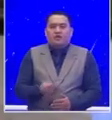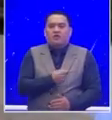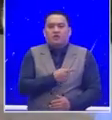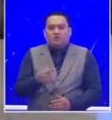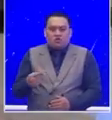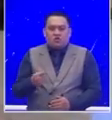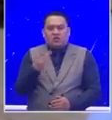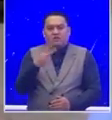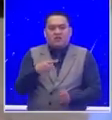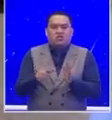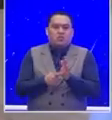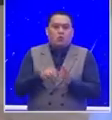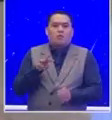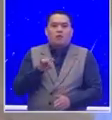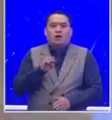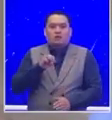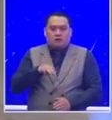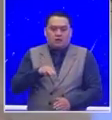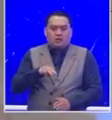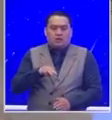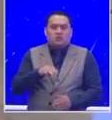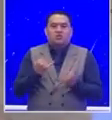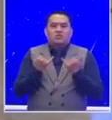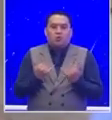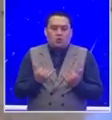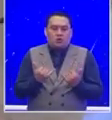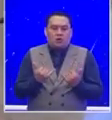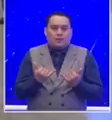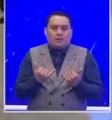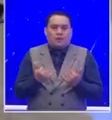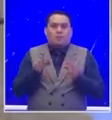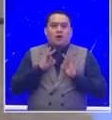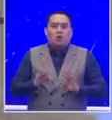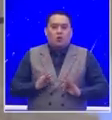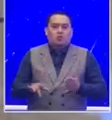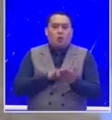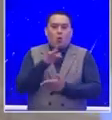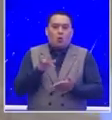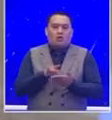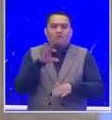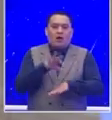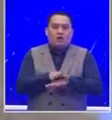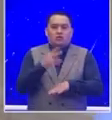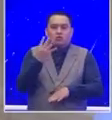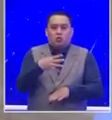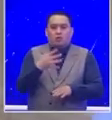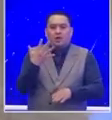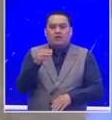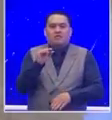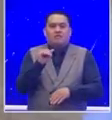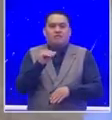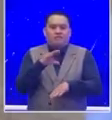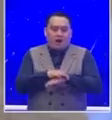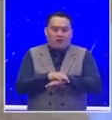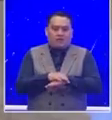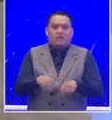с 27 марта по настоящее время прокуратурой города было выявлено всего 45 фактов